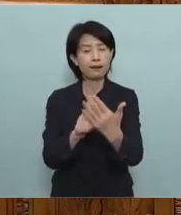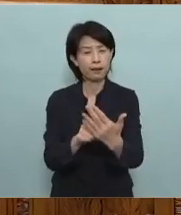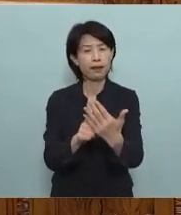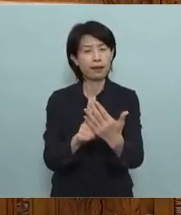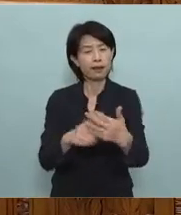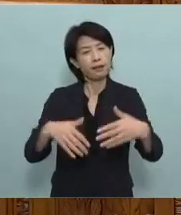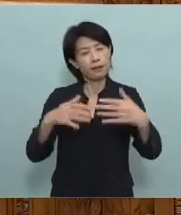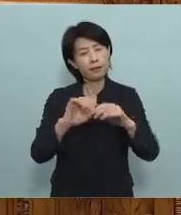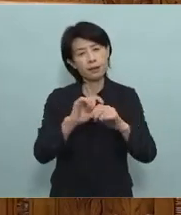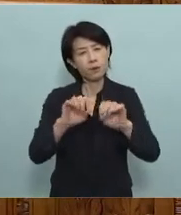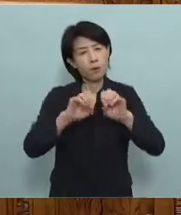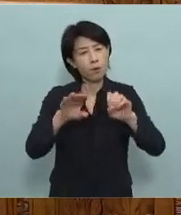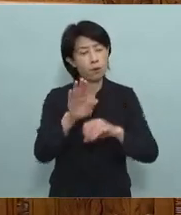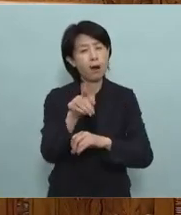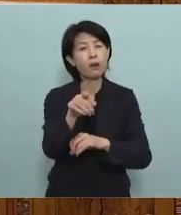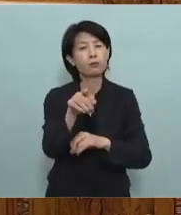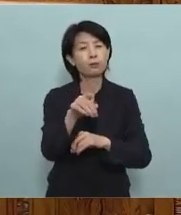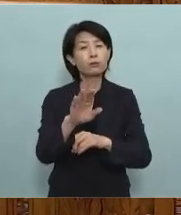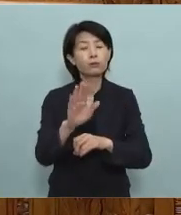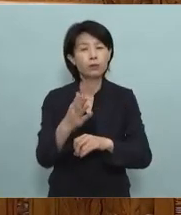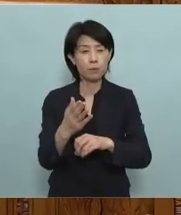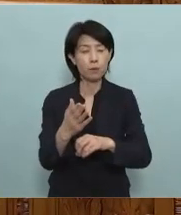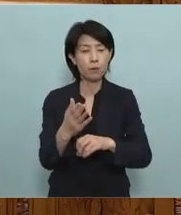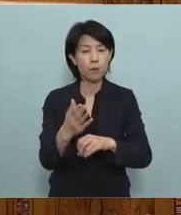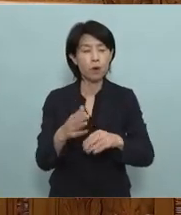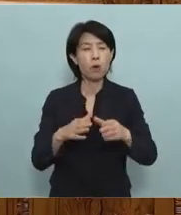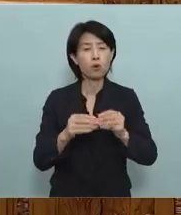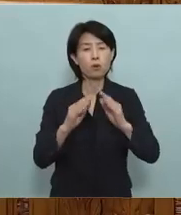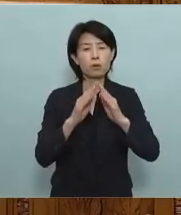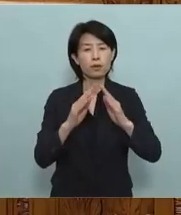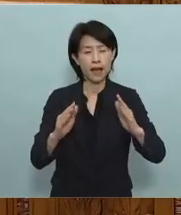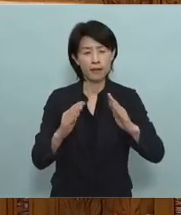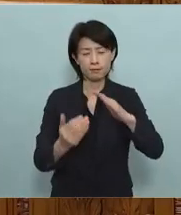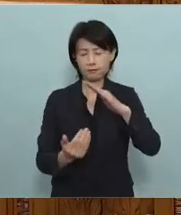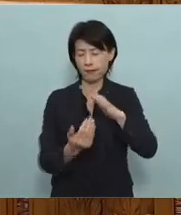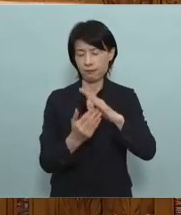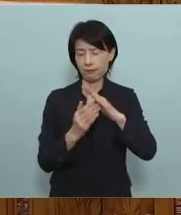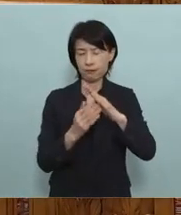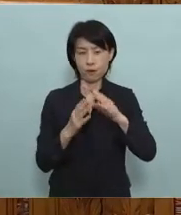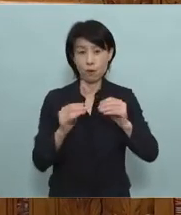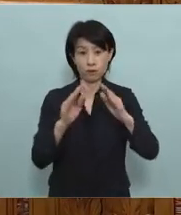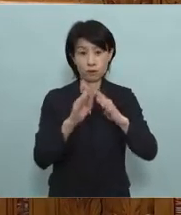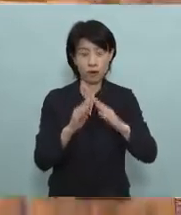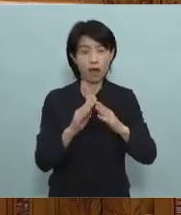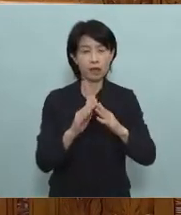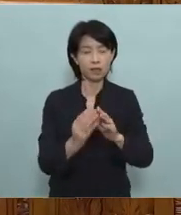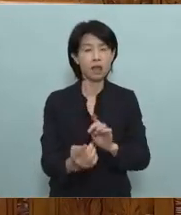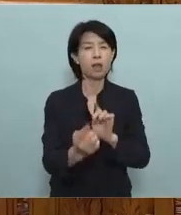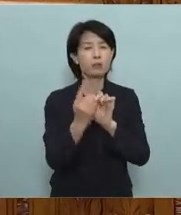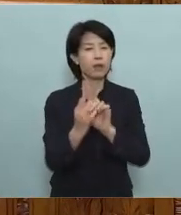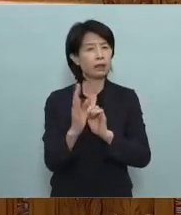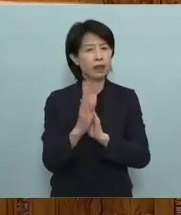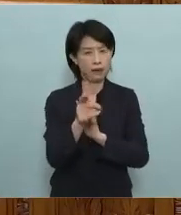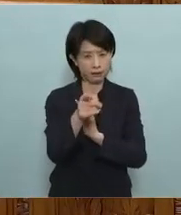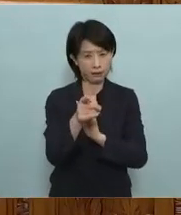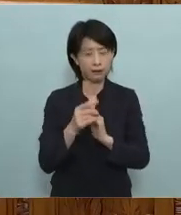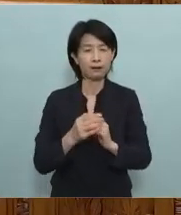に姿を現すことはあっても、一切国権の最高機関たる国会に向き合おうとしませんで